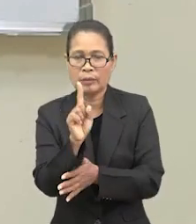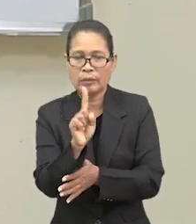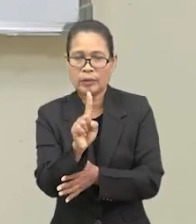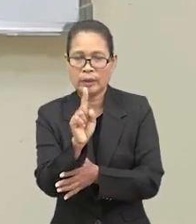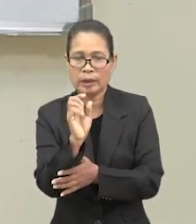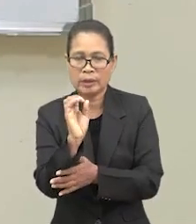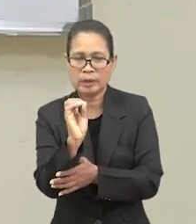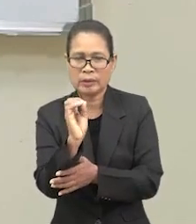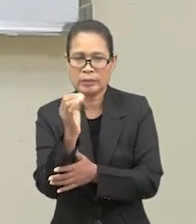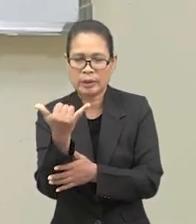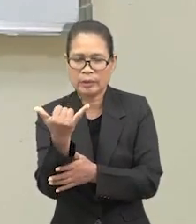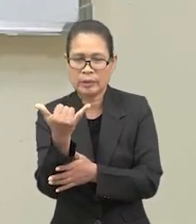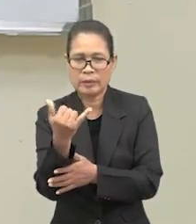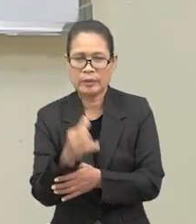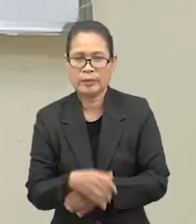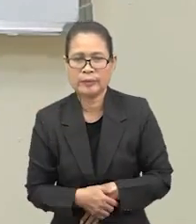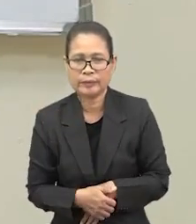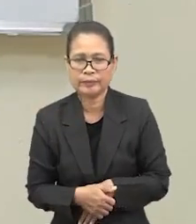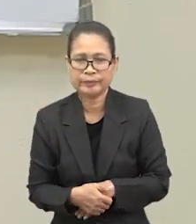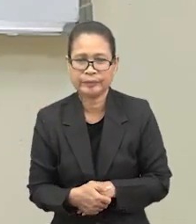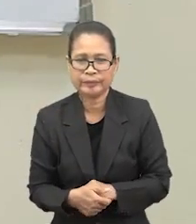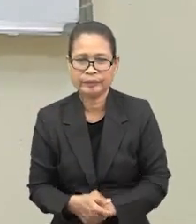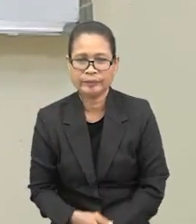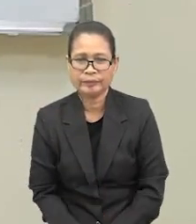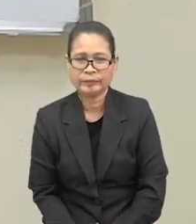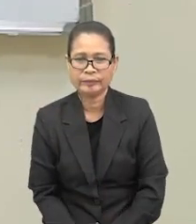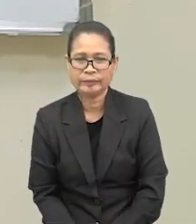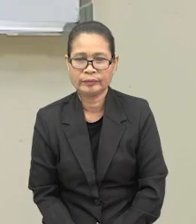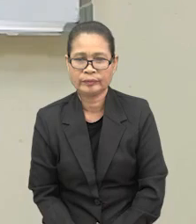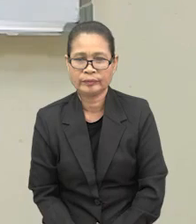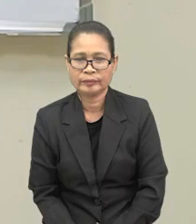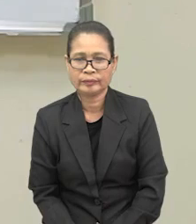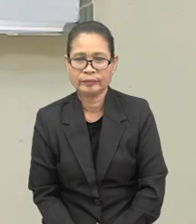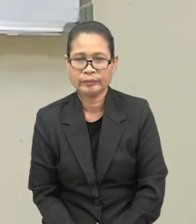Chẳng dương bạc tới tùm bó tí mùi rối và mùi.